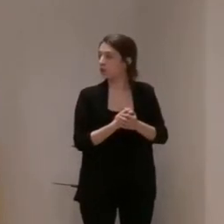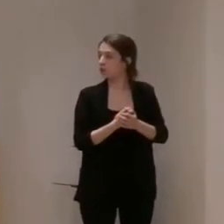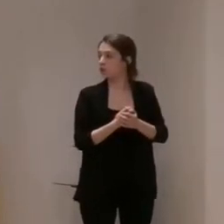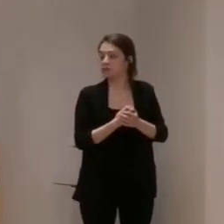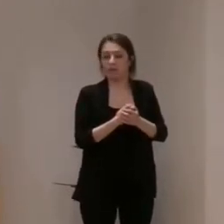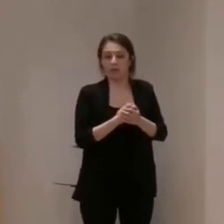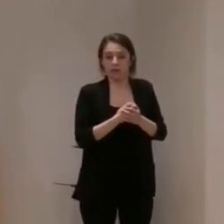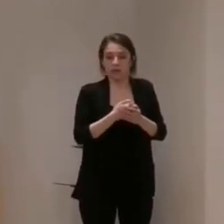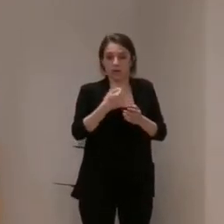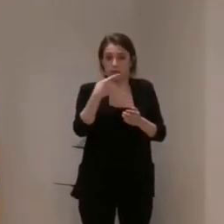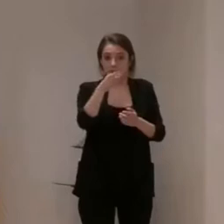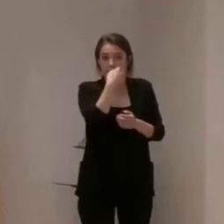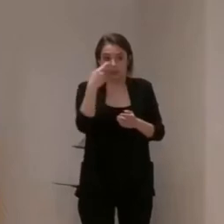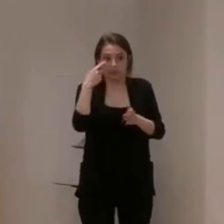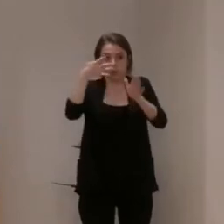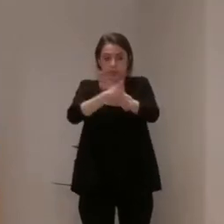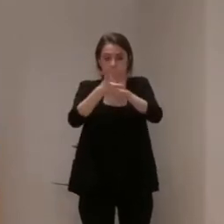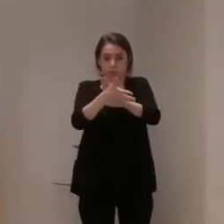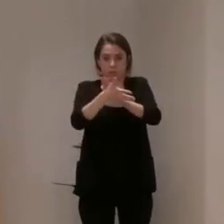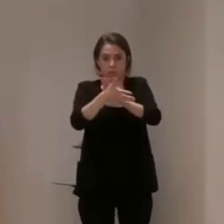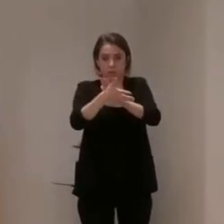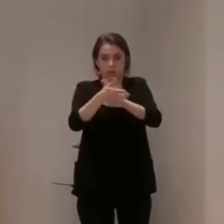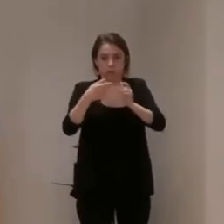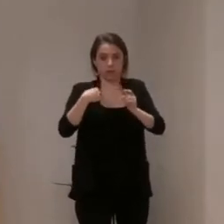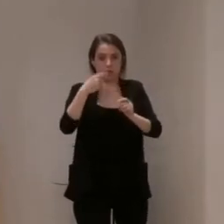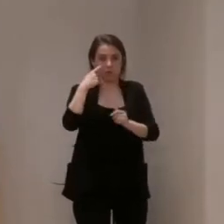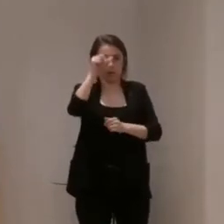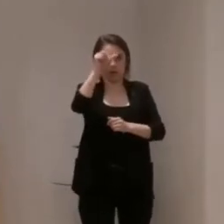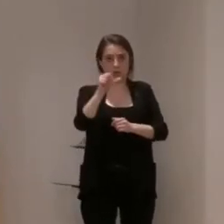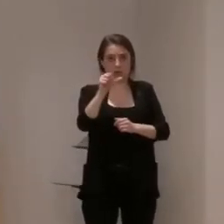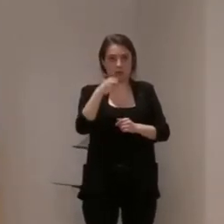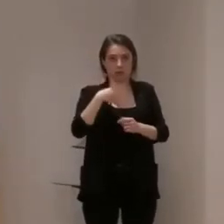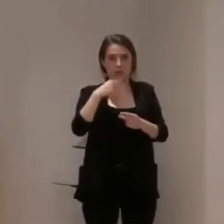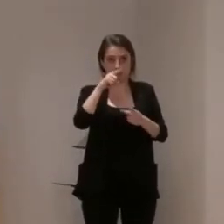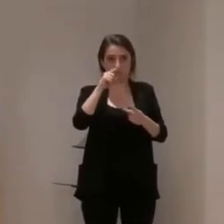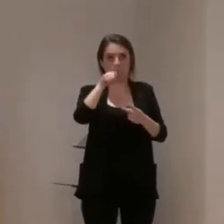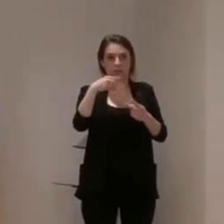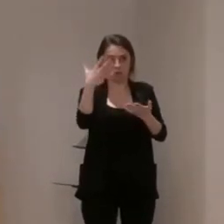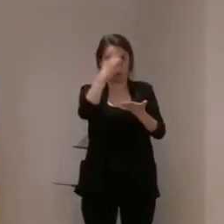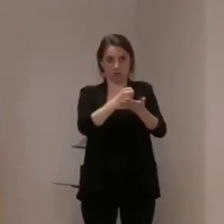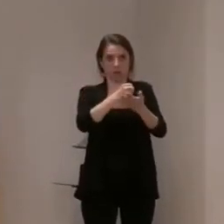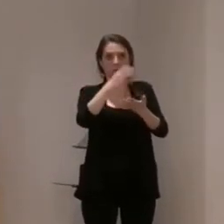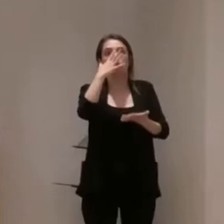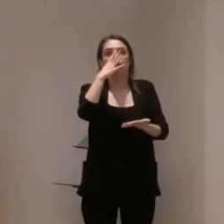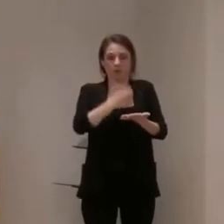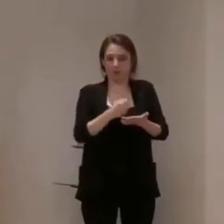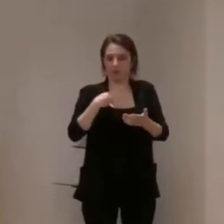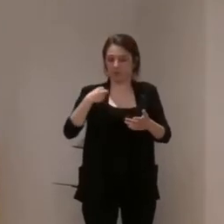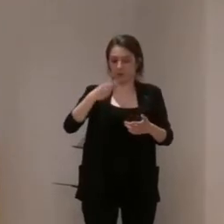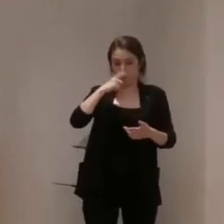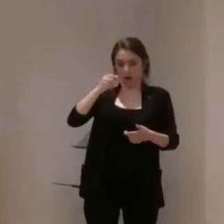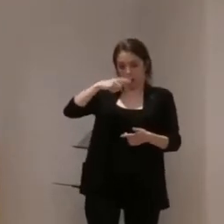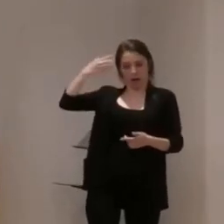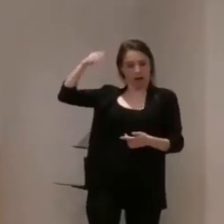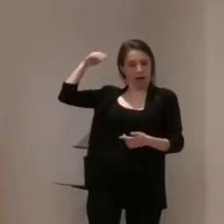amb els anys que han passat, doncs explicava exactament el mateix, diferent, però era bastant